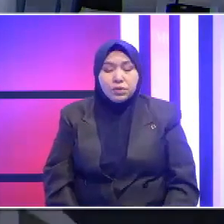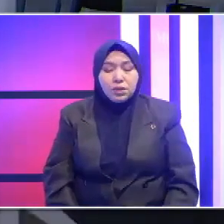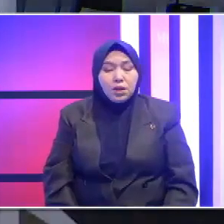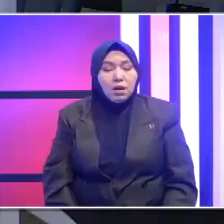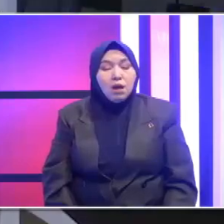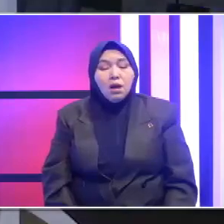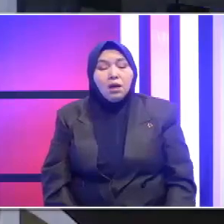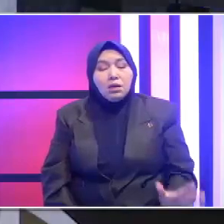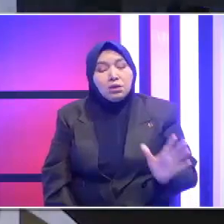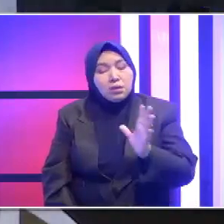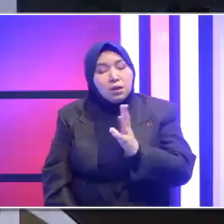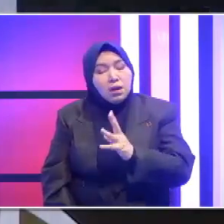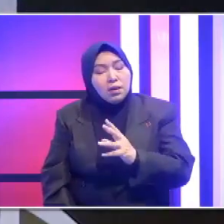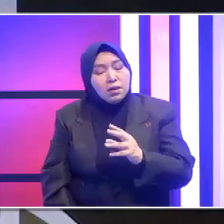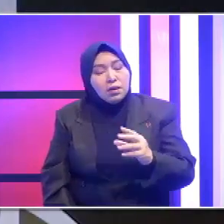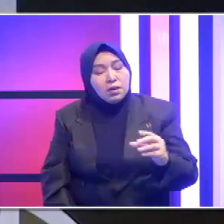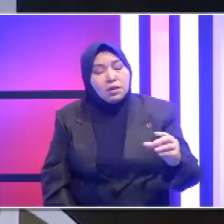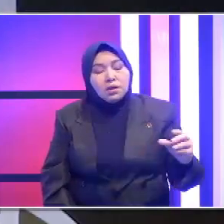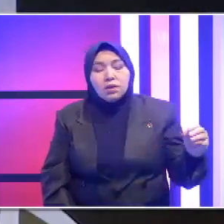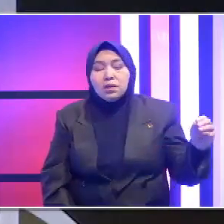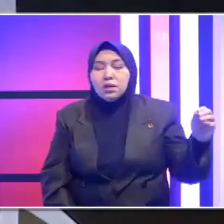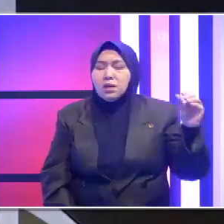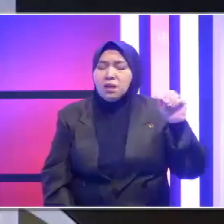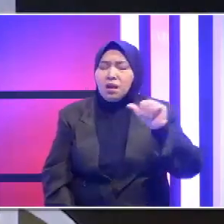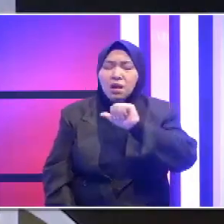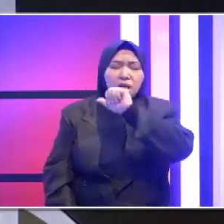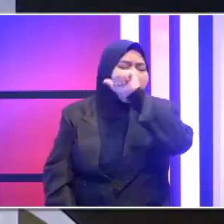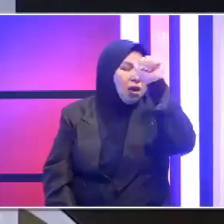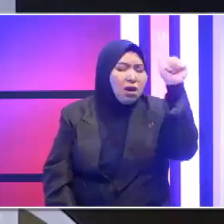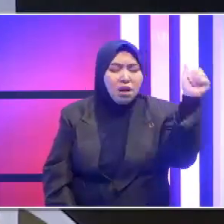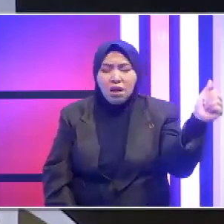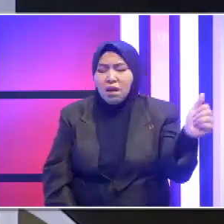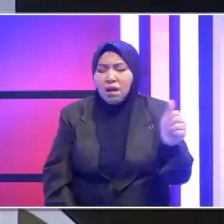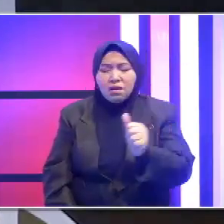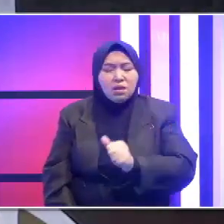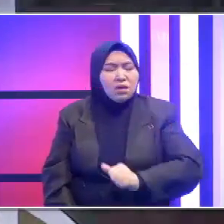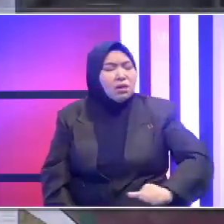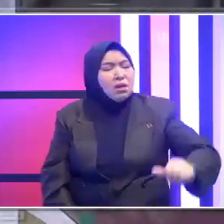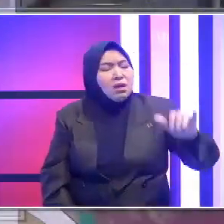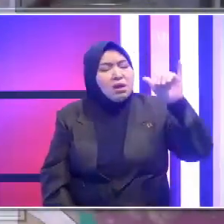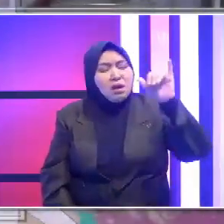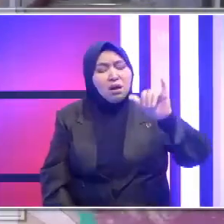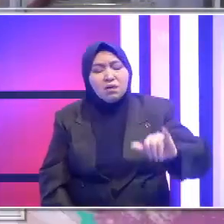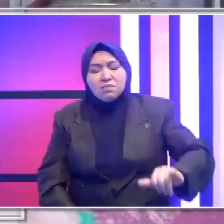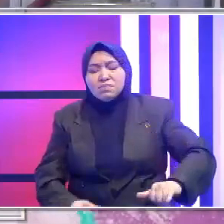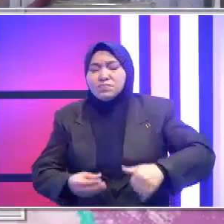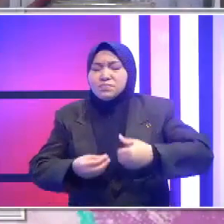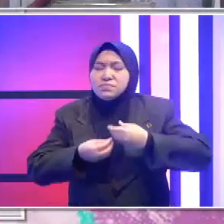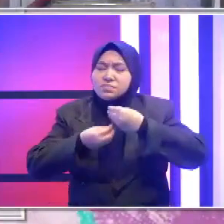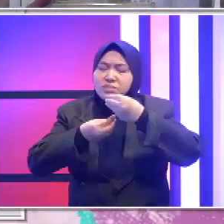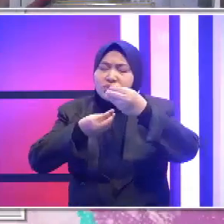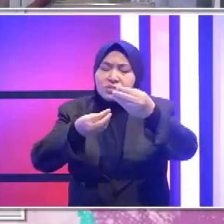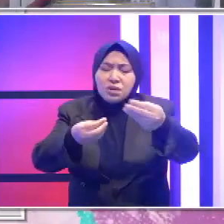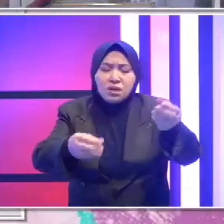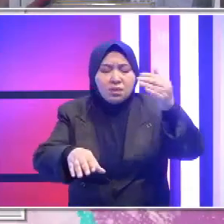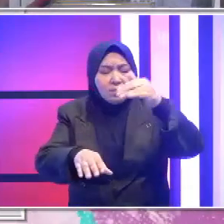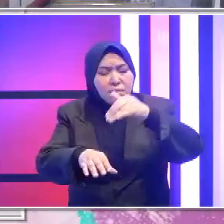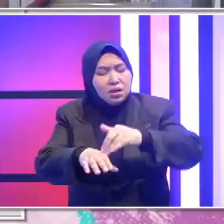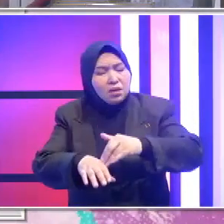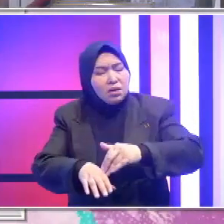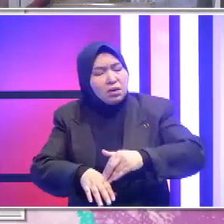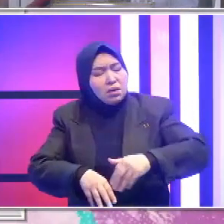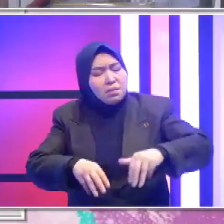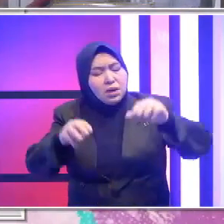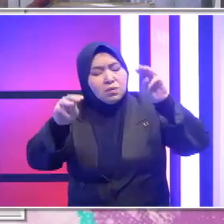I wanna uji Tum Hi ini